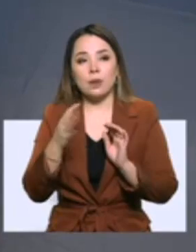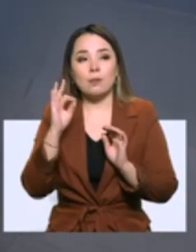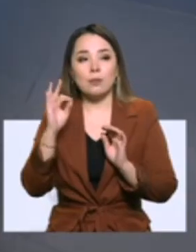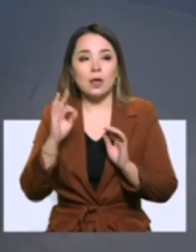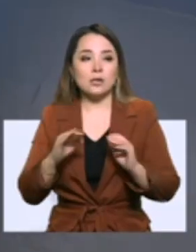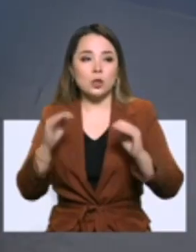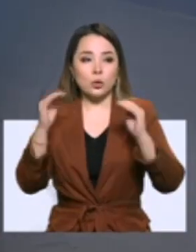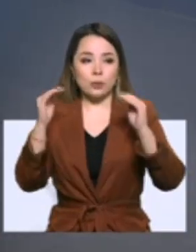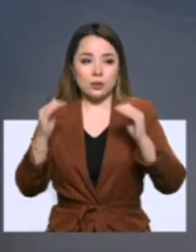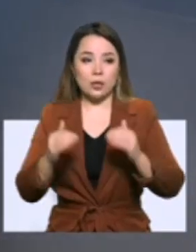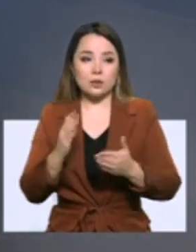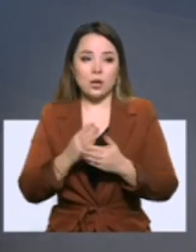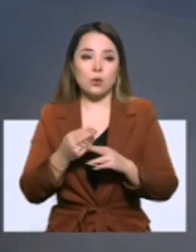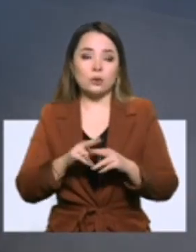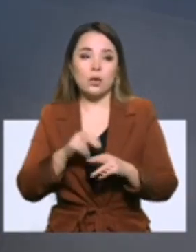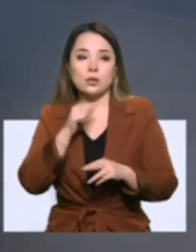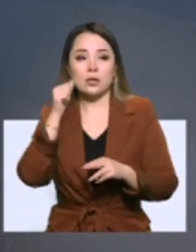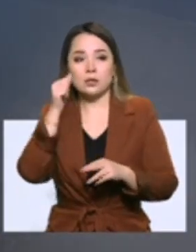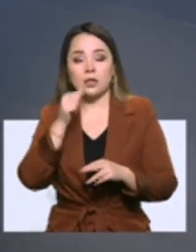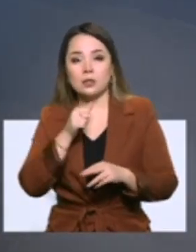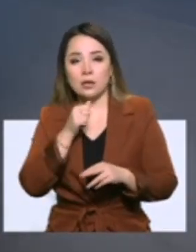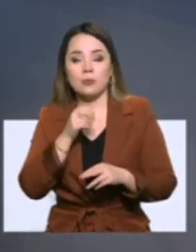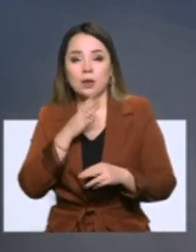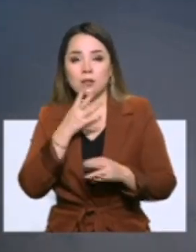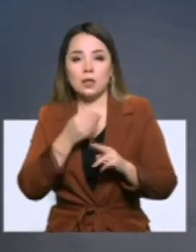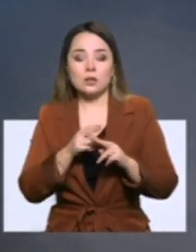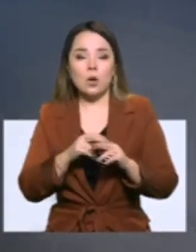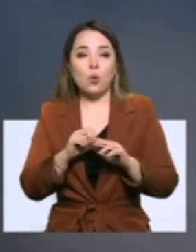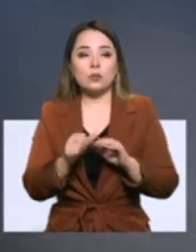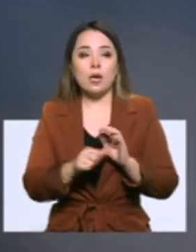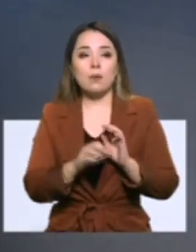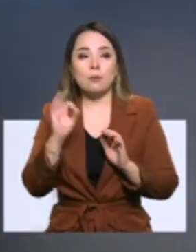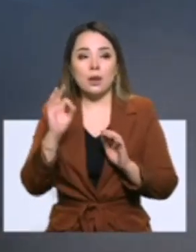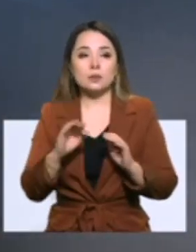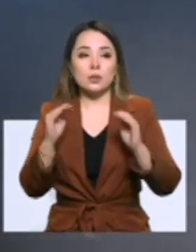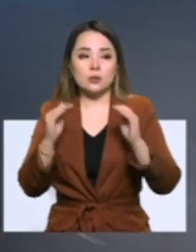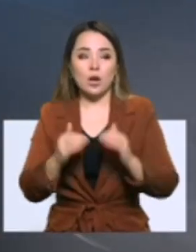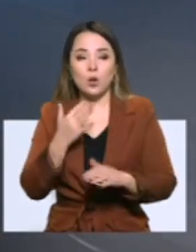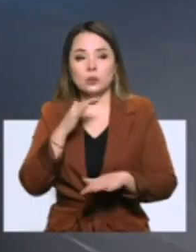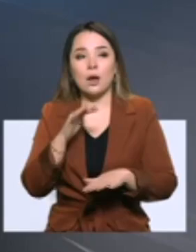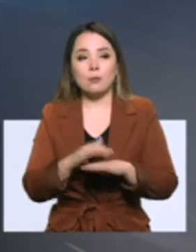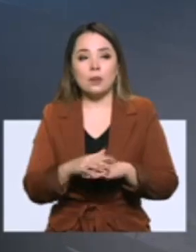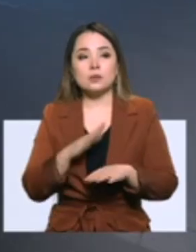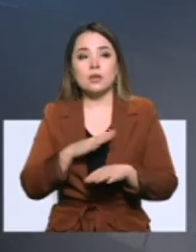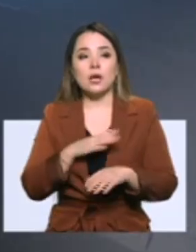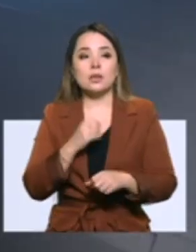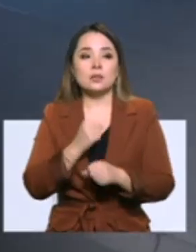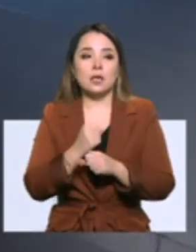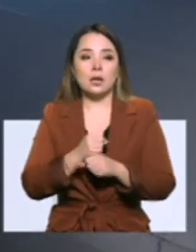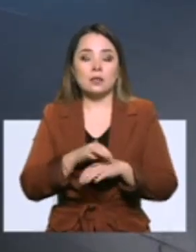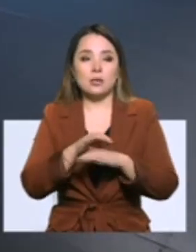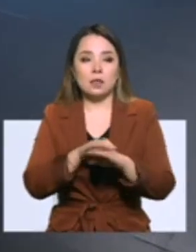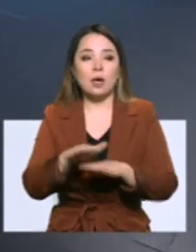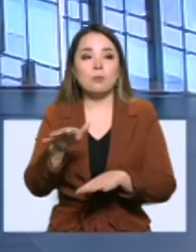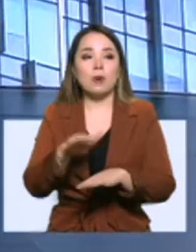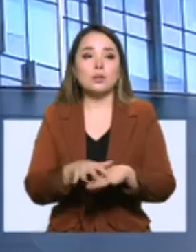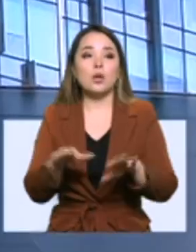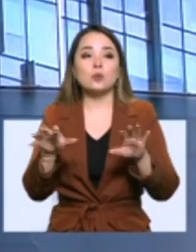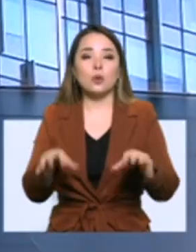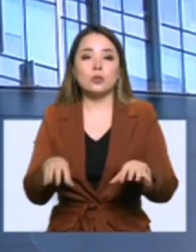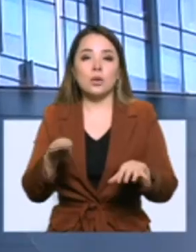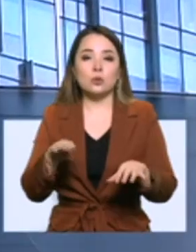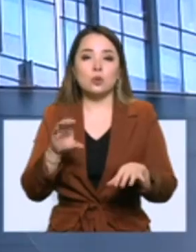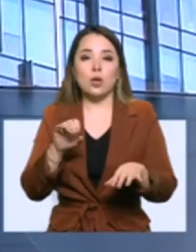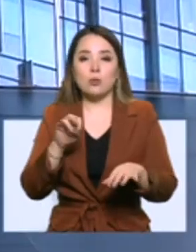15.75%-ға дейін төмендетті. Өткен айда ғана 16%-ға дейін түсірілген еді. Ұлттық банк мұндай қадамға не үшін барып отыр? Банк төрағасы